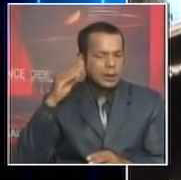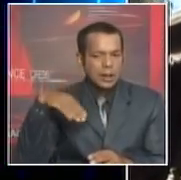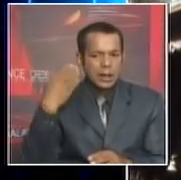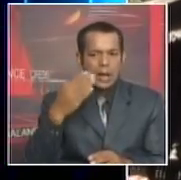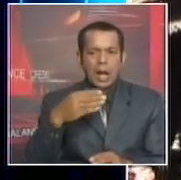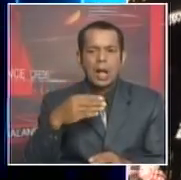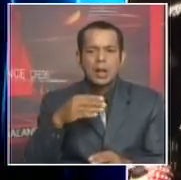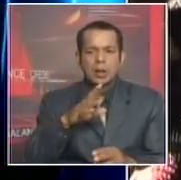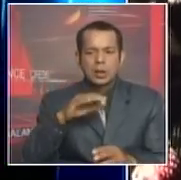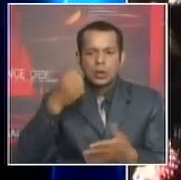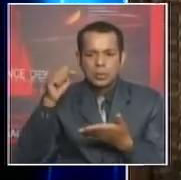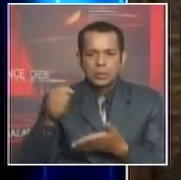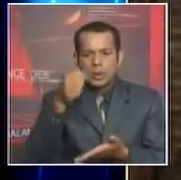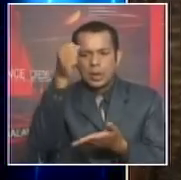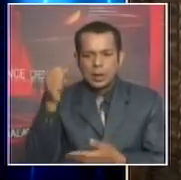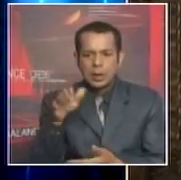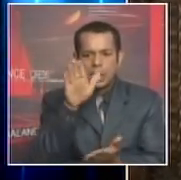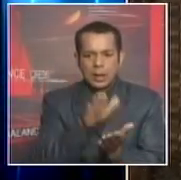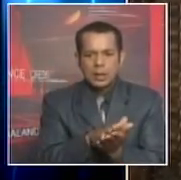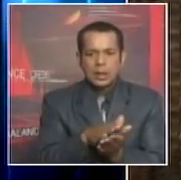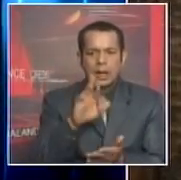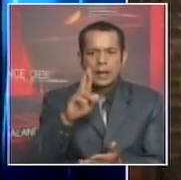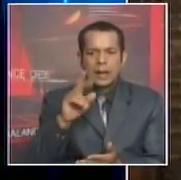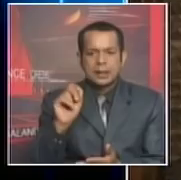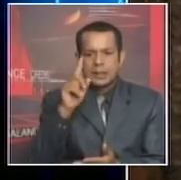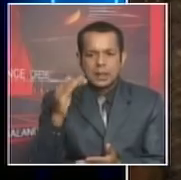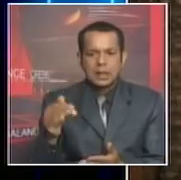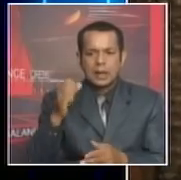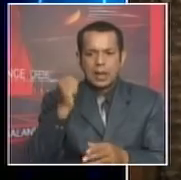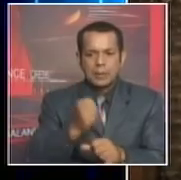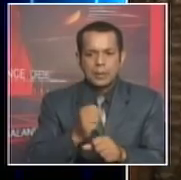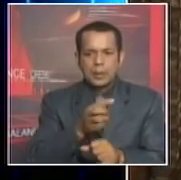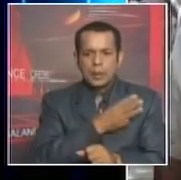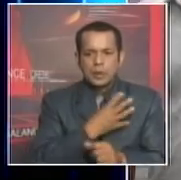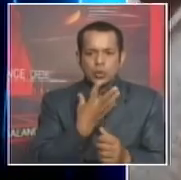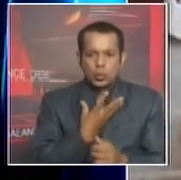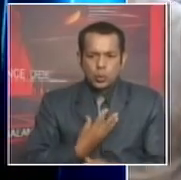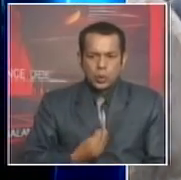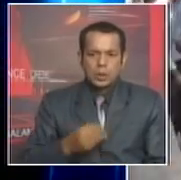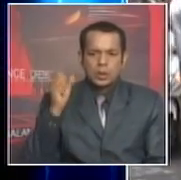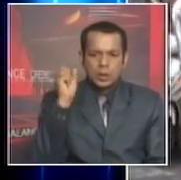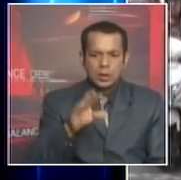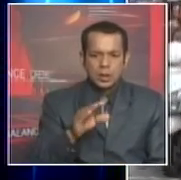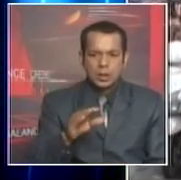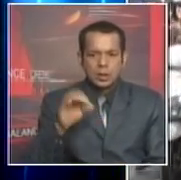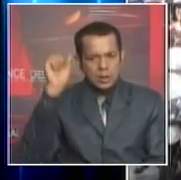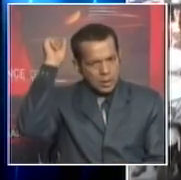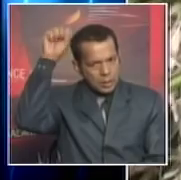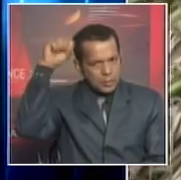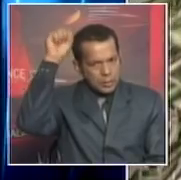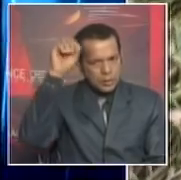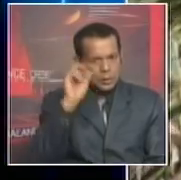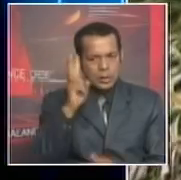कानमा घण्टा झुन्डिएको हुन्थ्यो। तर राक्षसले काम सकेपछि मानिसलाई दुःख दिएको जस्ता कथन नेवारी समुदायमा